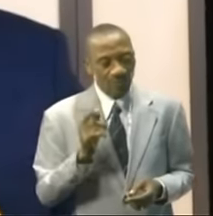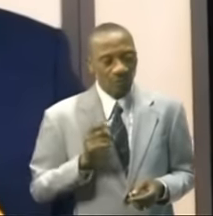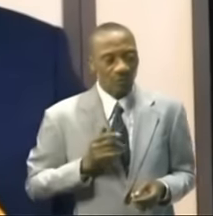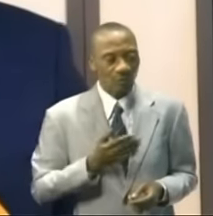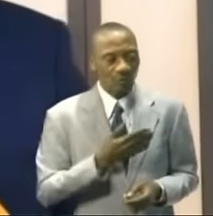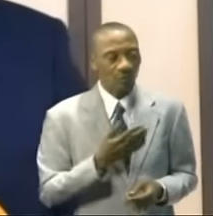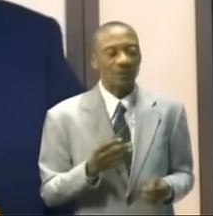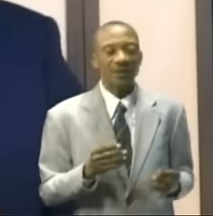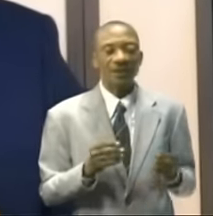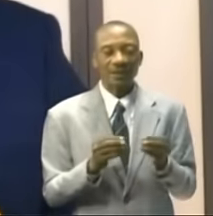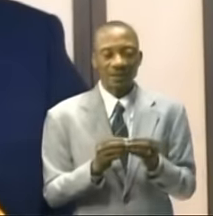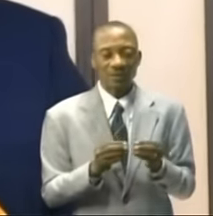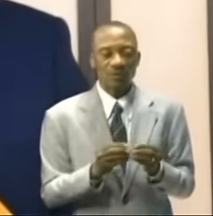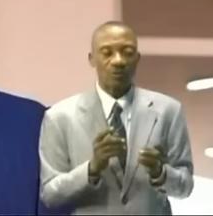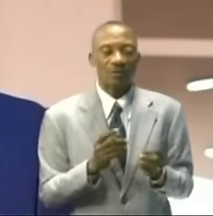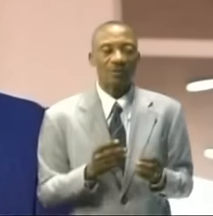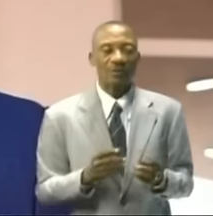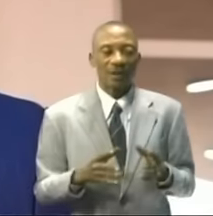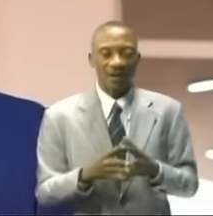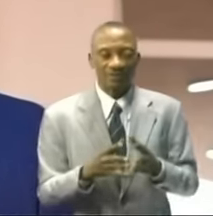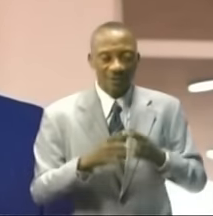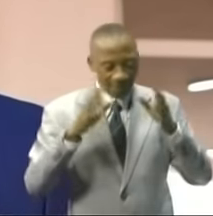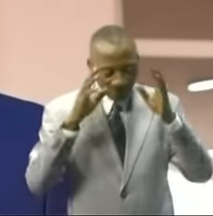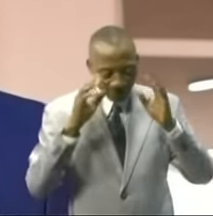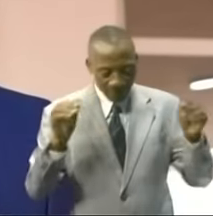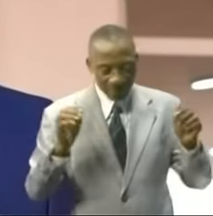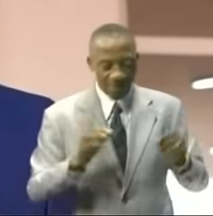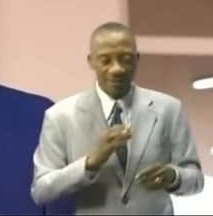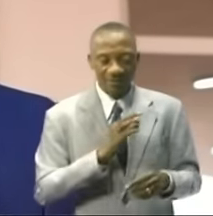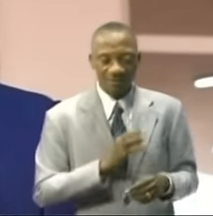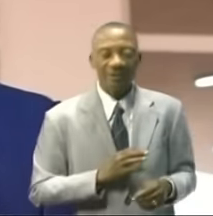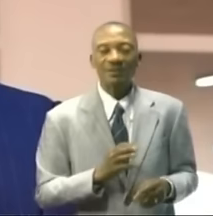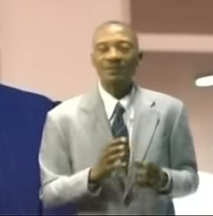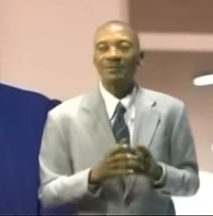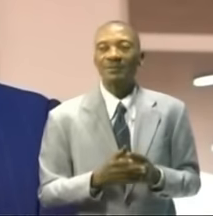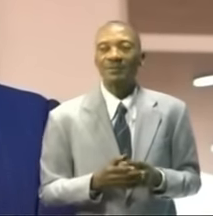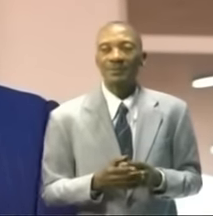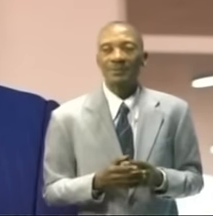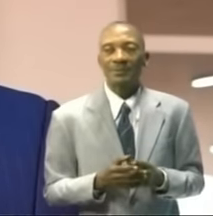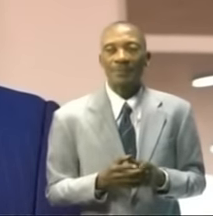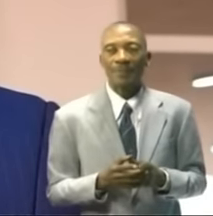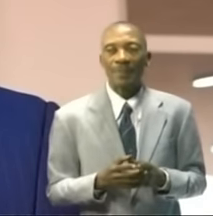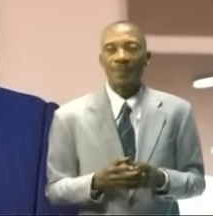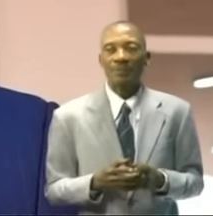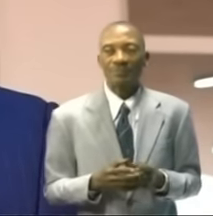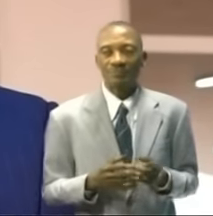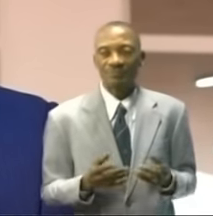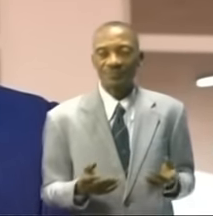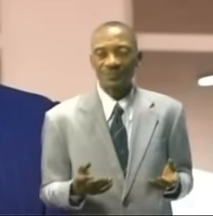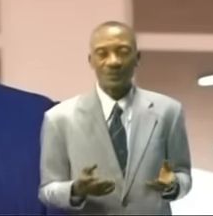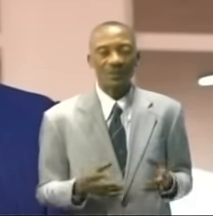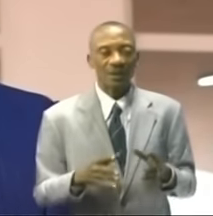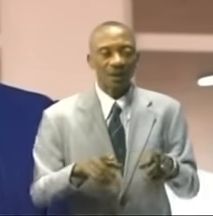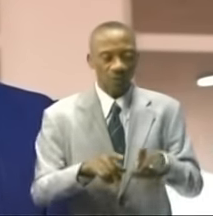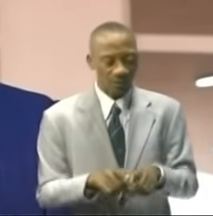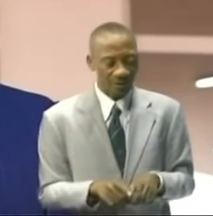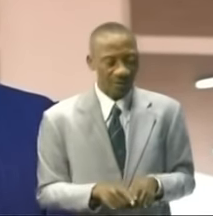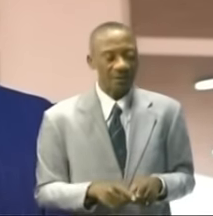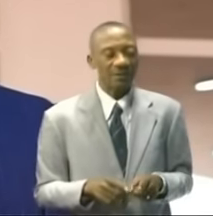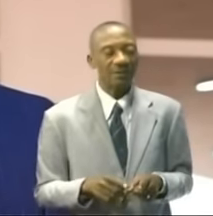vaccin va arriver. Et voilà pourquoi, avec le ministère, nous mettons en place un programme